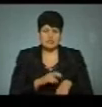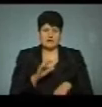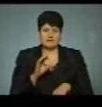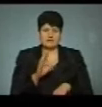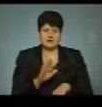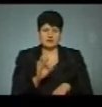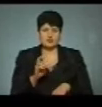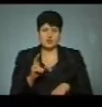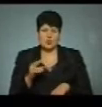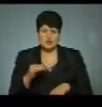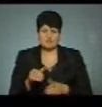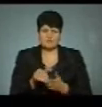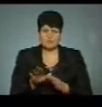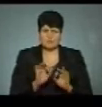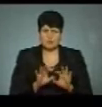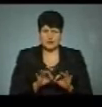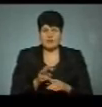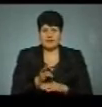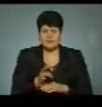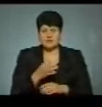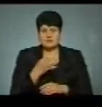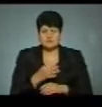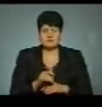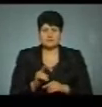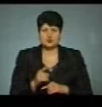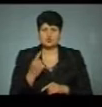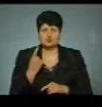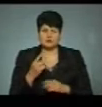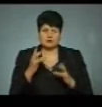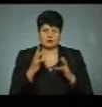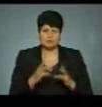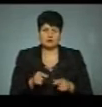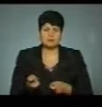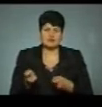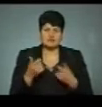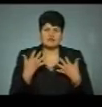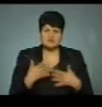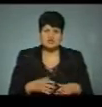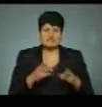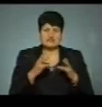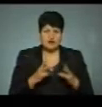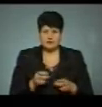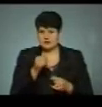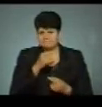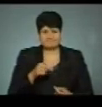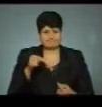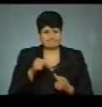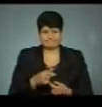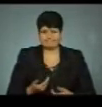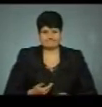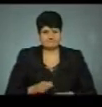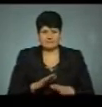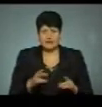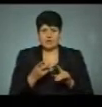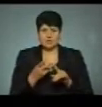Суконік відмовився від коментарів не на камеру. Він повідомив, що одного травмованого сюди доправили вже з травмами несумісними життям, другого